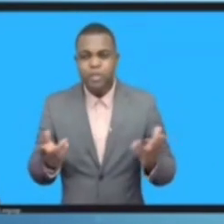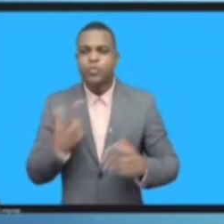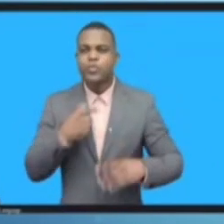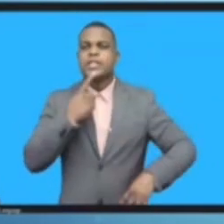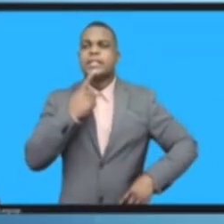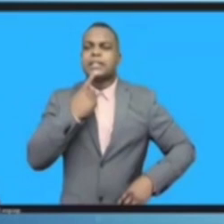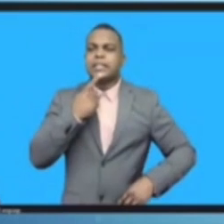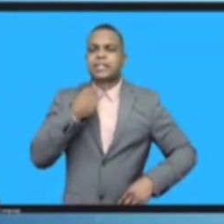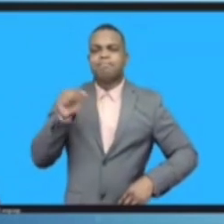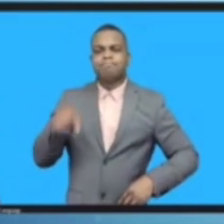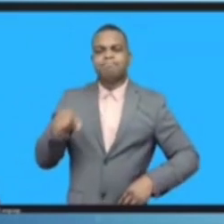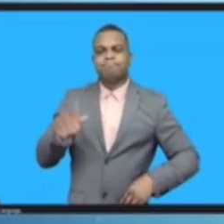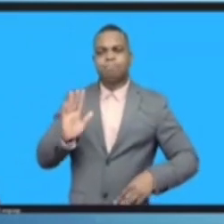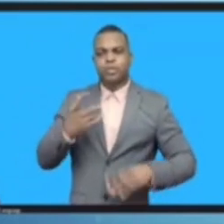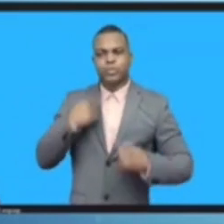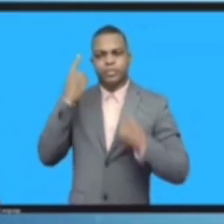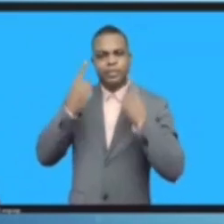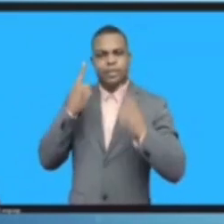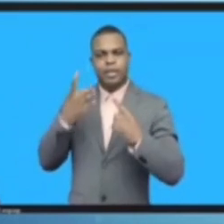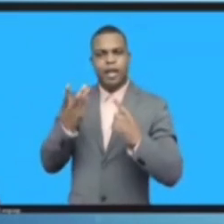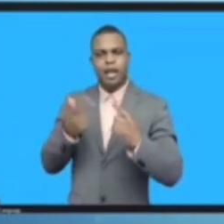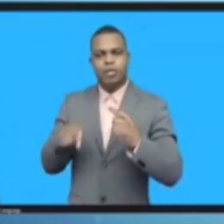c'est-à-dire en termes linguistiques.